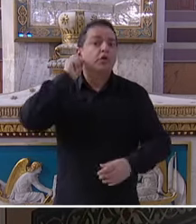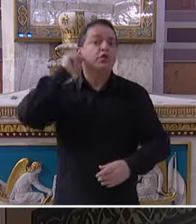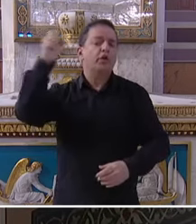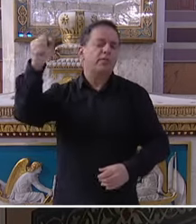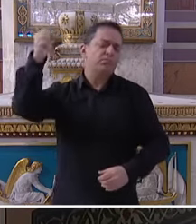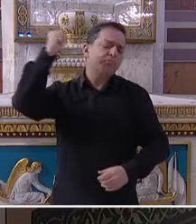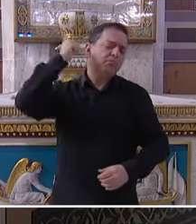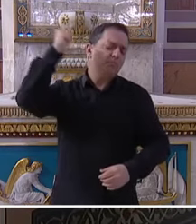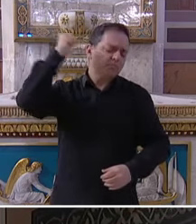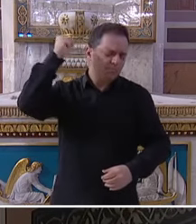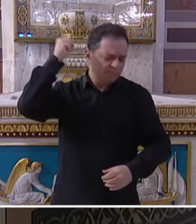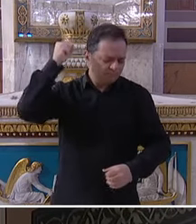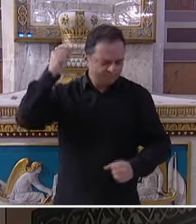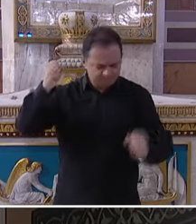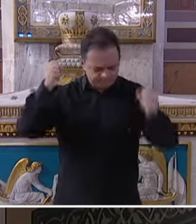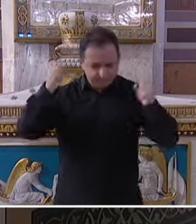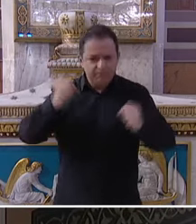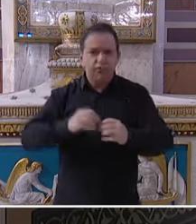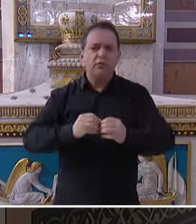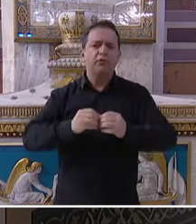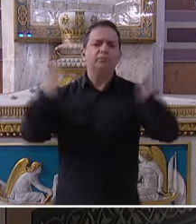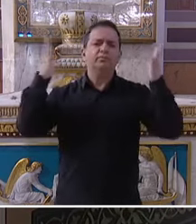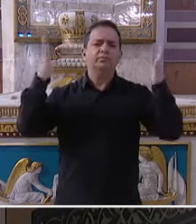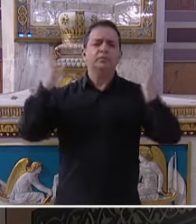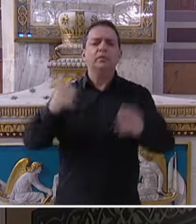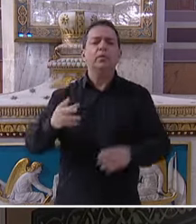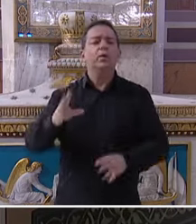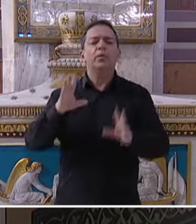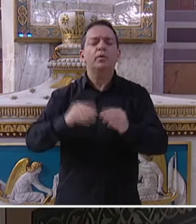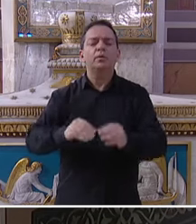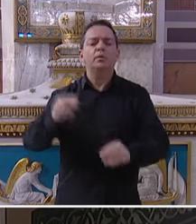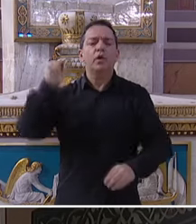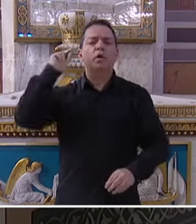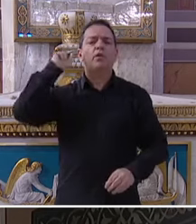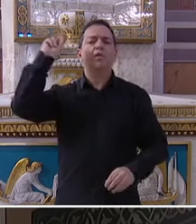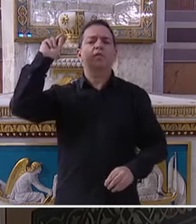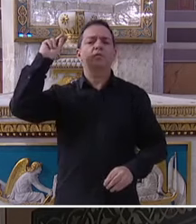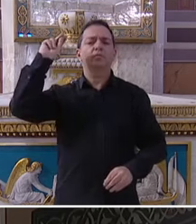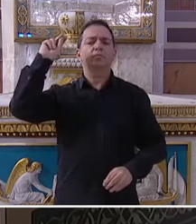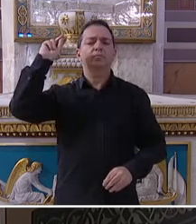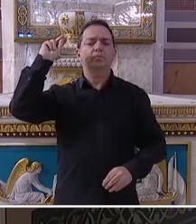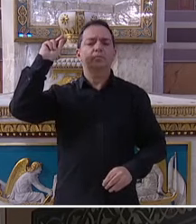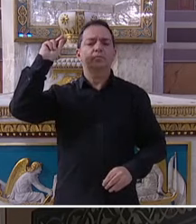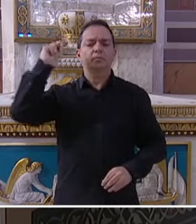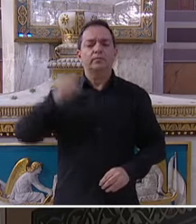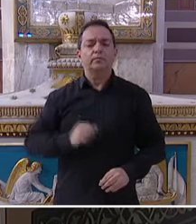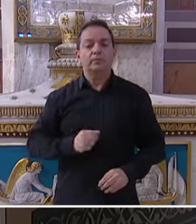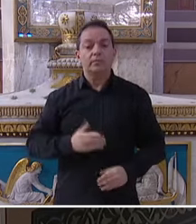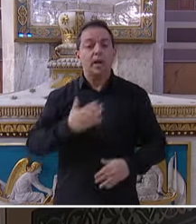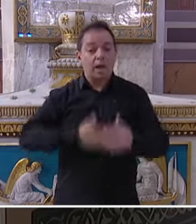θρίαμβο της Ορθοδοξίας. Και ο θρίαμβος αυτός βεβαίως, αγαπητοί μου